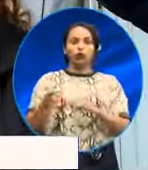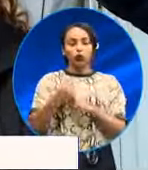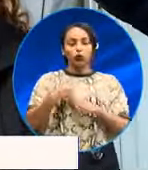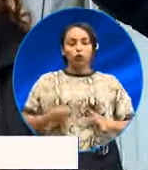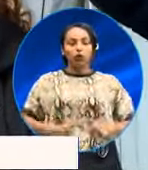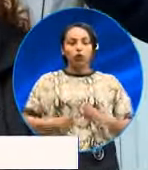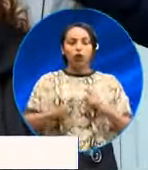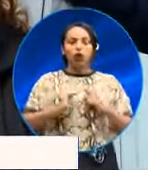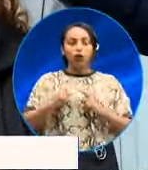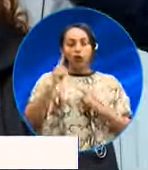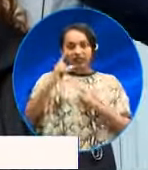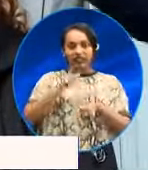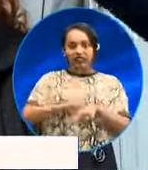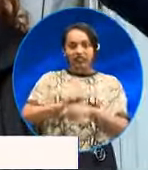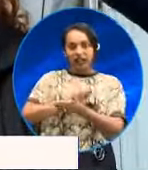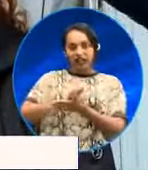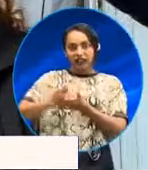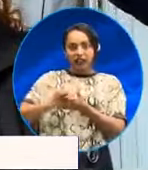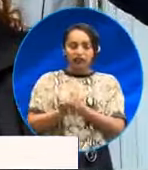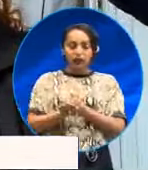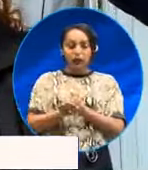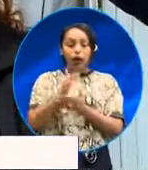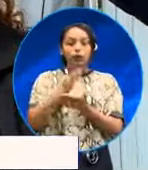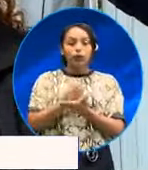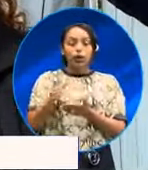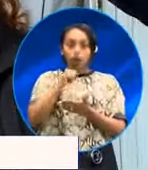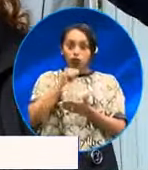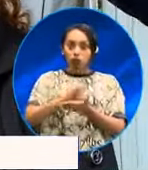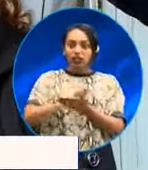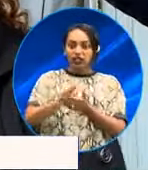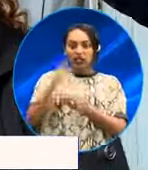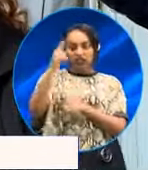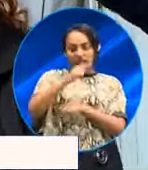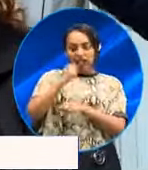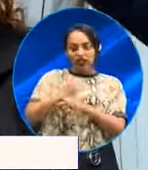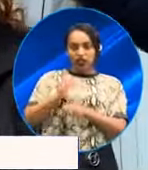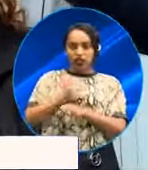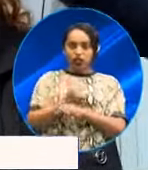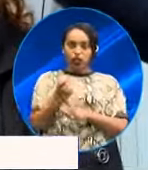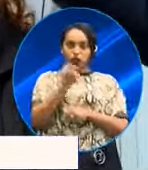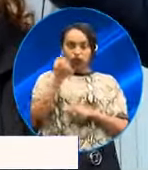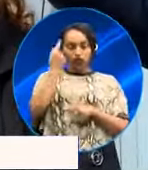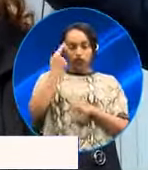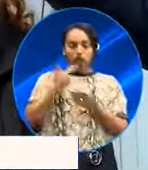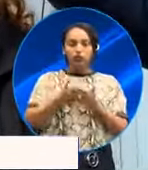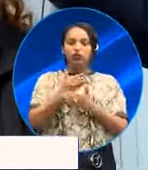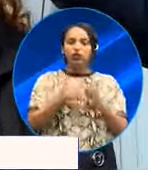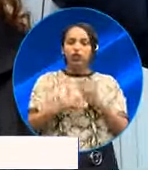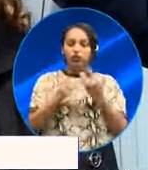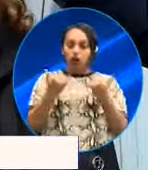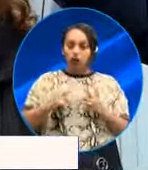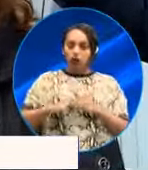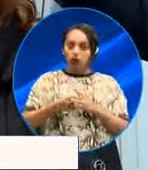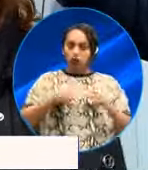ይሆናል። ነዋሪው አንዴ አጽድተን የምናቆመው ሳይሆን ጽዳት የየዕለት ስራችን መሆኑን ተገንዝቦ በዚህ ደረጃ አሁን የጀመረውን እንቅስቃሴ